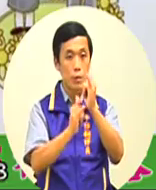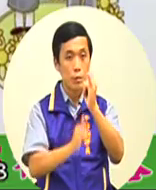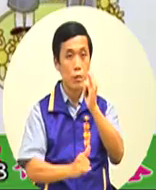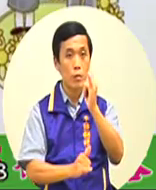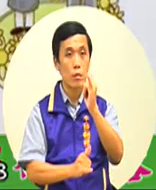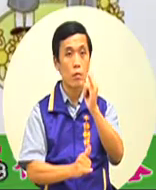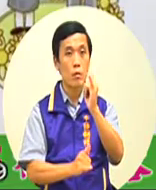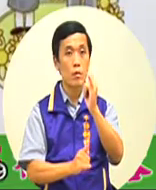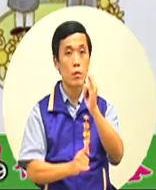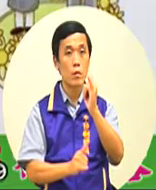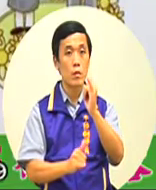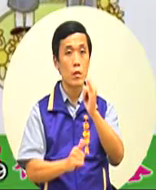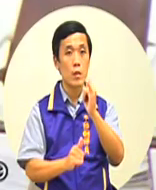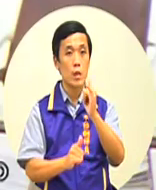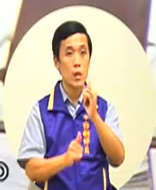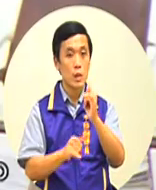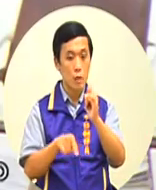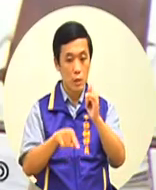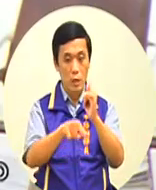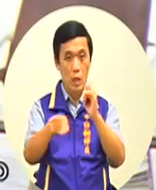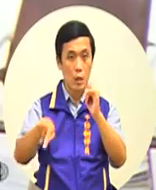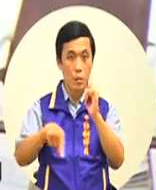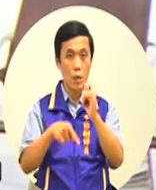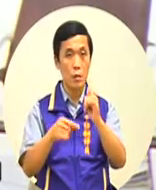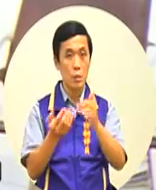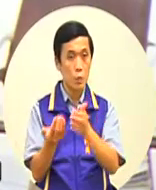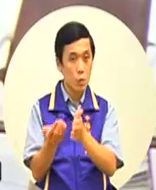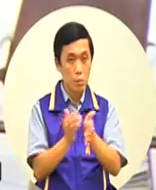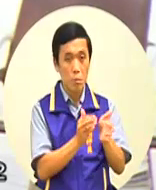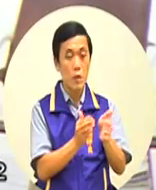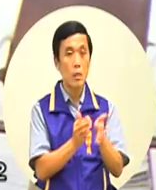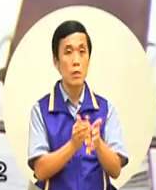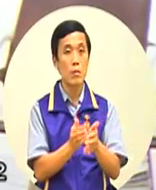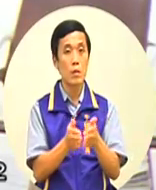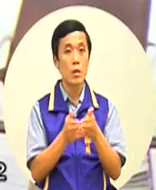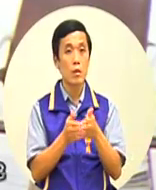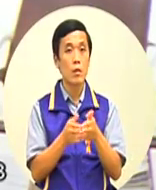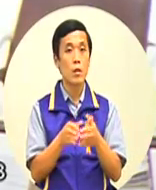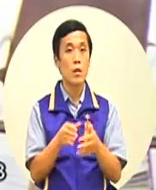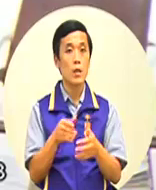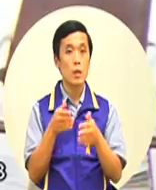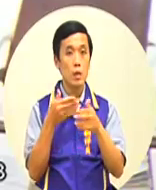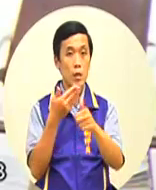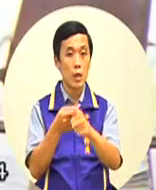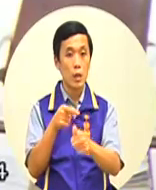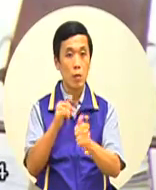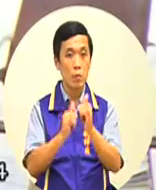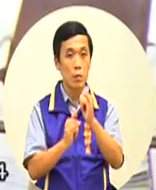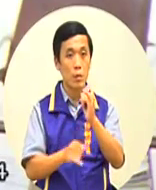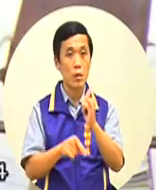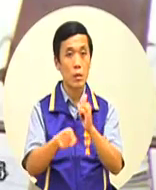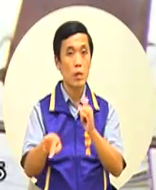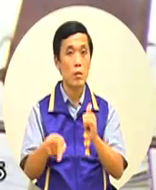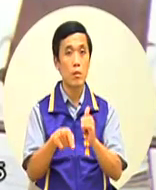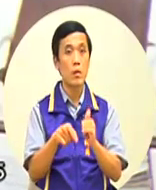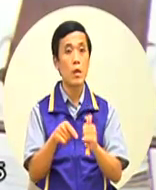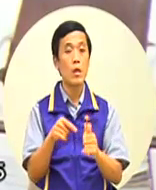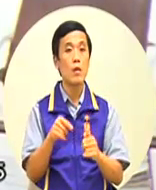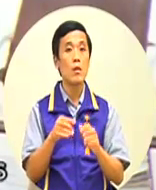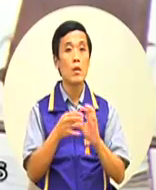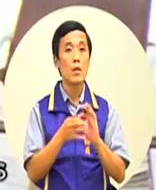个啊做准备哈，咱的下一辈哈，啊要好伊会当卖，因为那